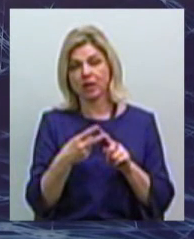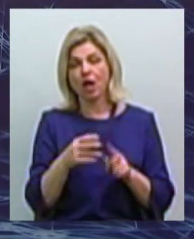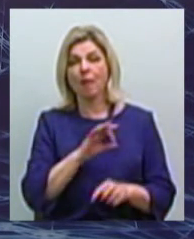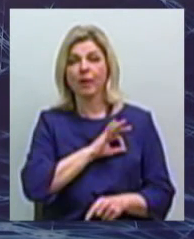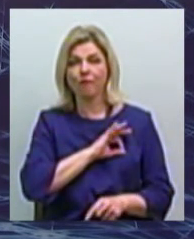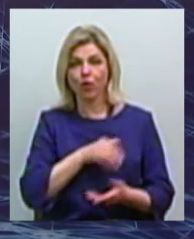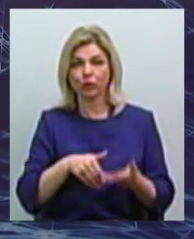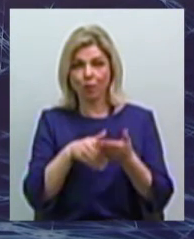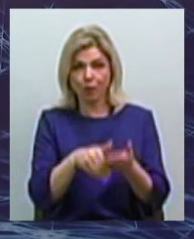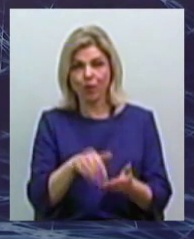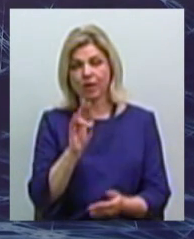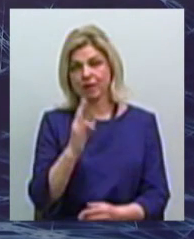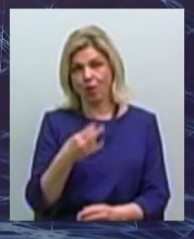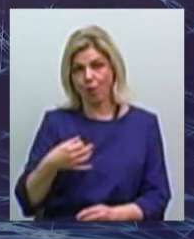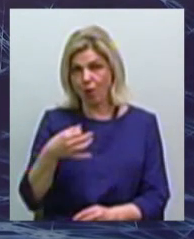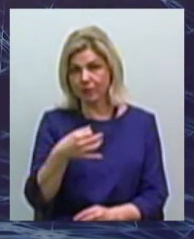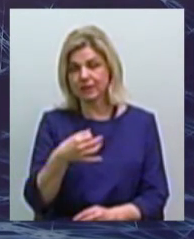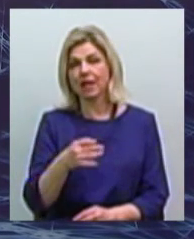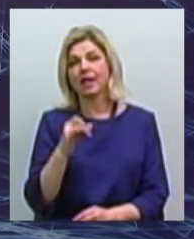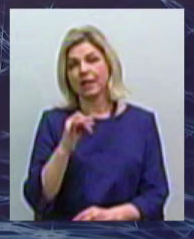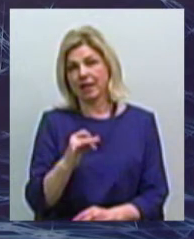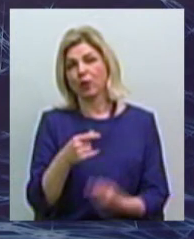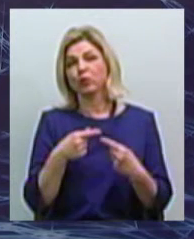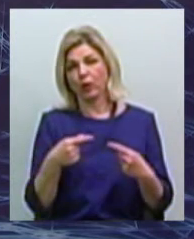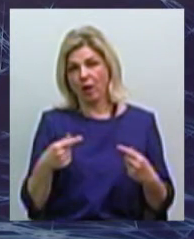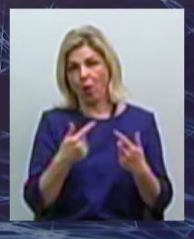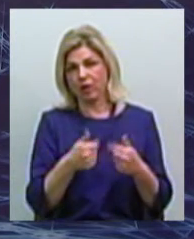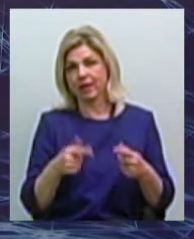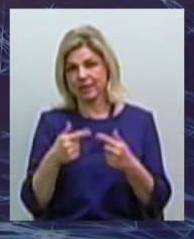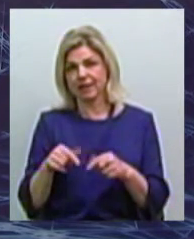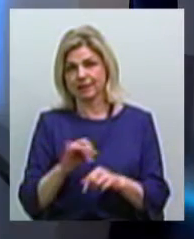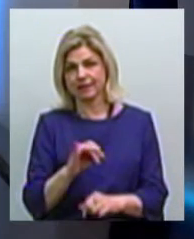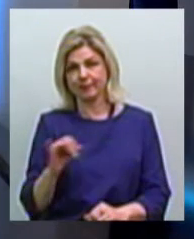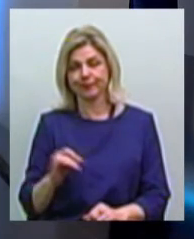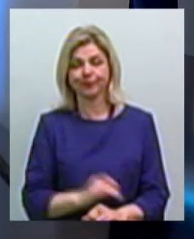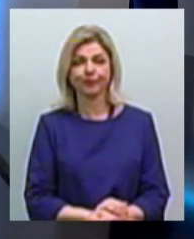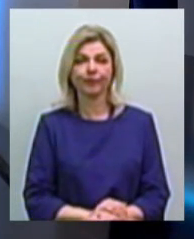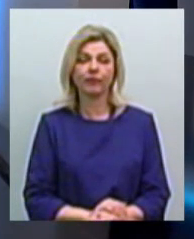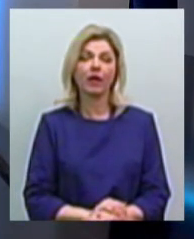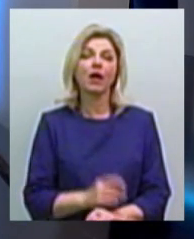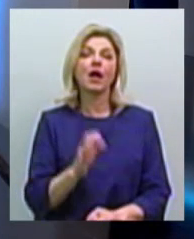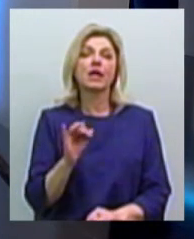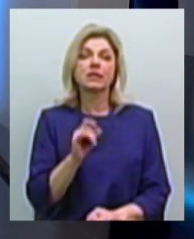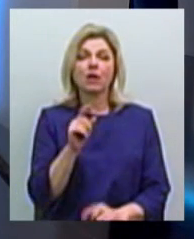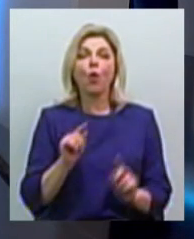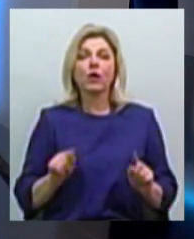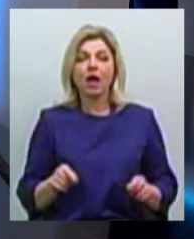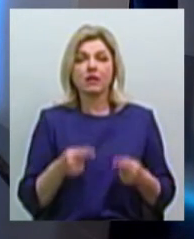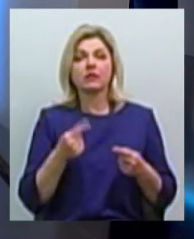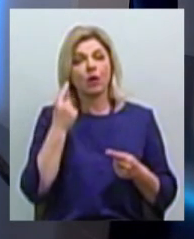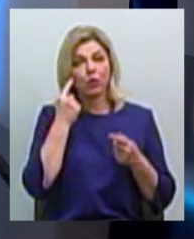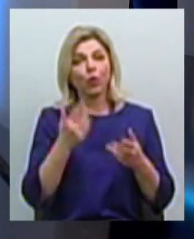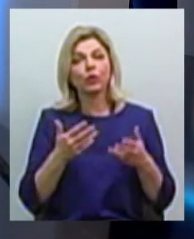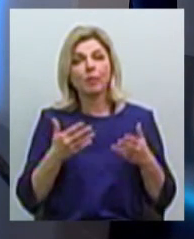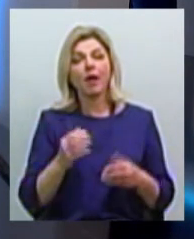Миколаївській області, Центр молодіжної політики Миколаївщини. А скажіть, будь ласка, з організаторами зрозуміло,